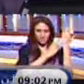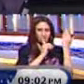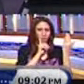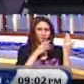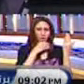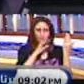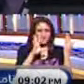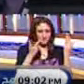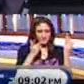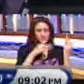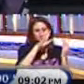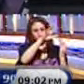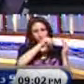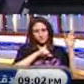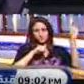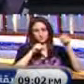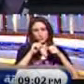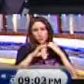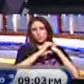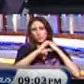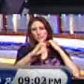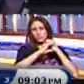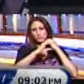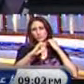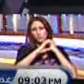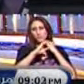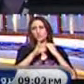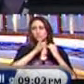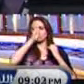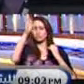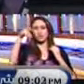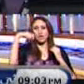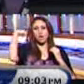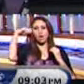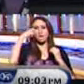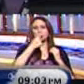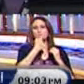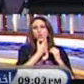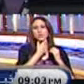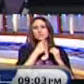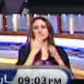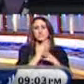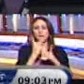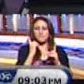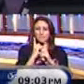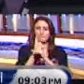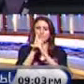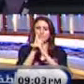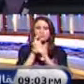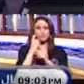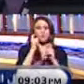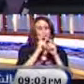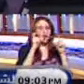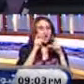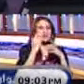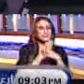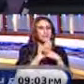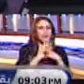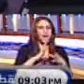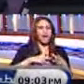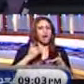والله المطالب كلها ما يعني سبقت من القوات المسلحة ومن المحافظ وتعرضت على يعني هل